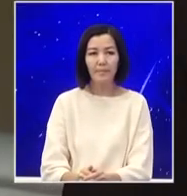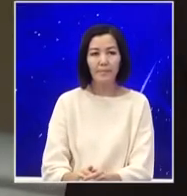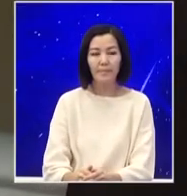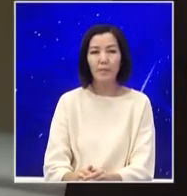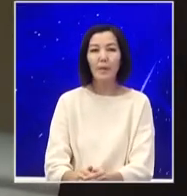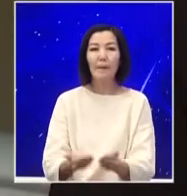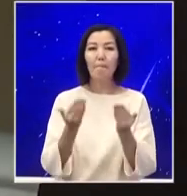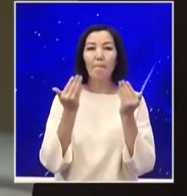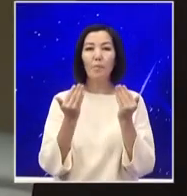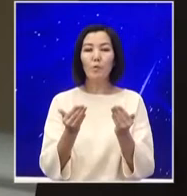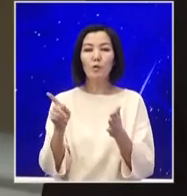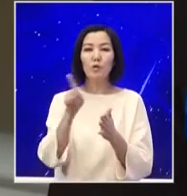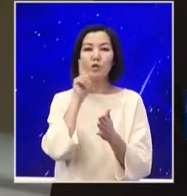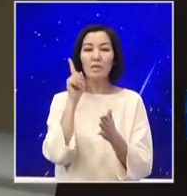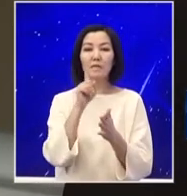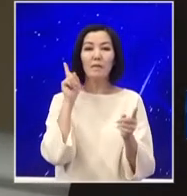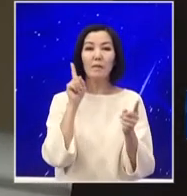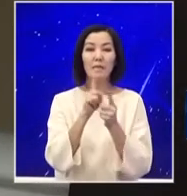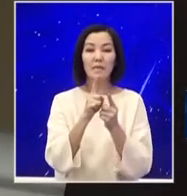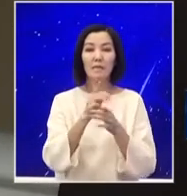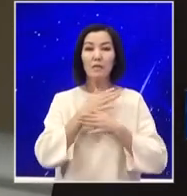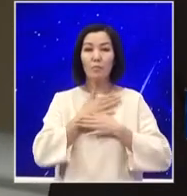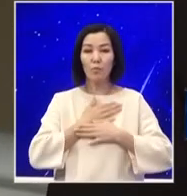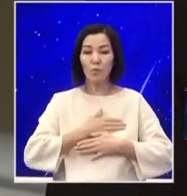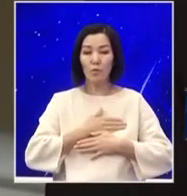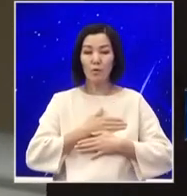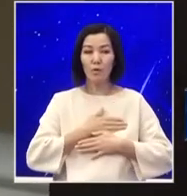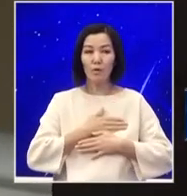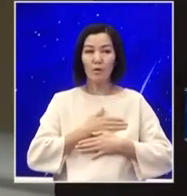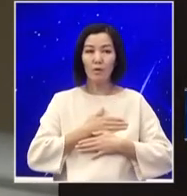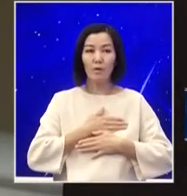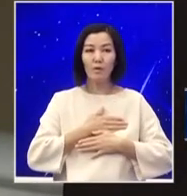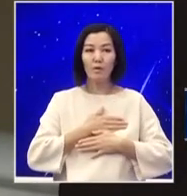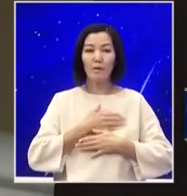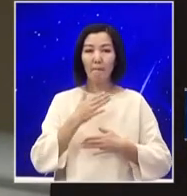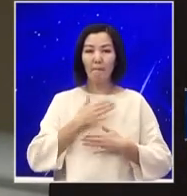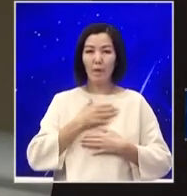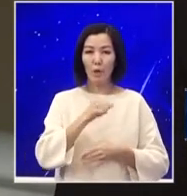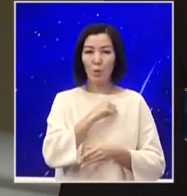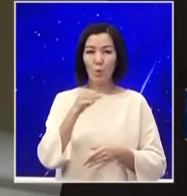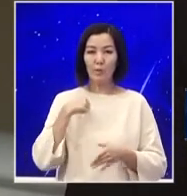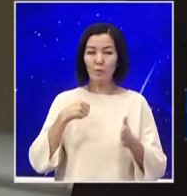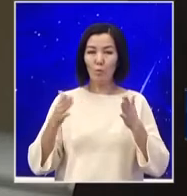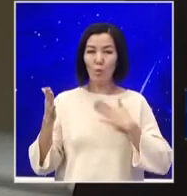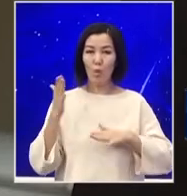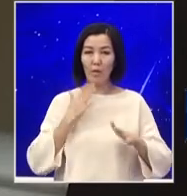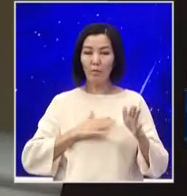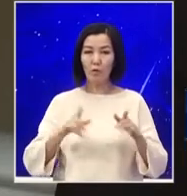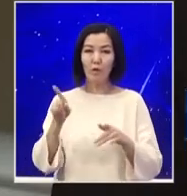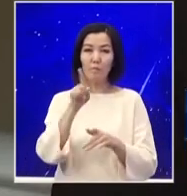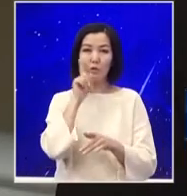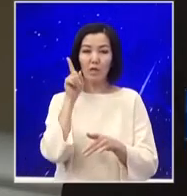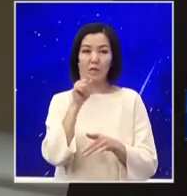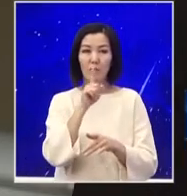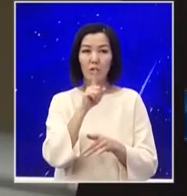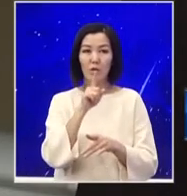Енді бүгінгі міне жастар келген көңілім толады. Мен өзім бүгін қуанып отырғаным, жас болса да